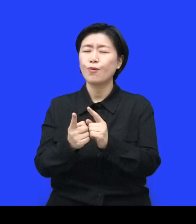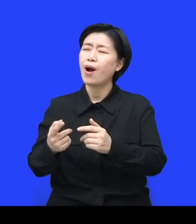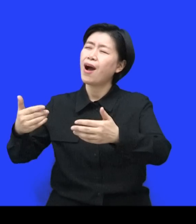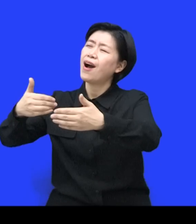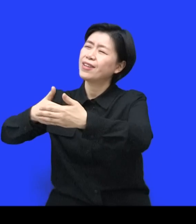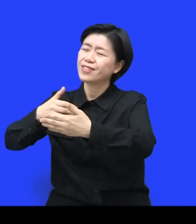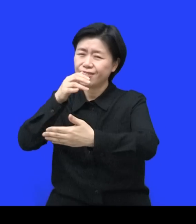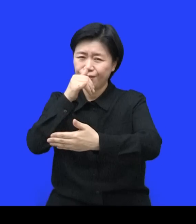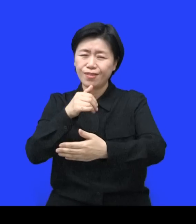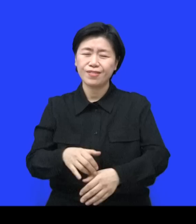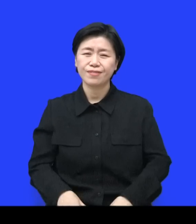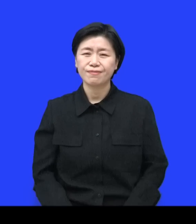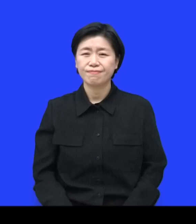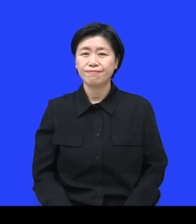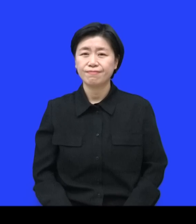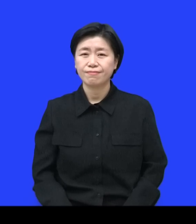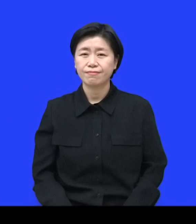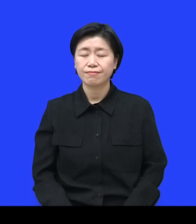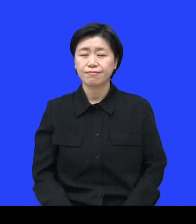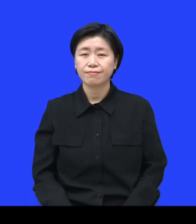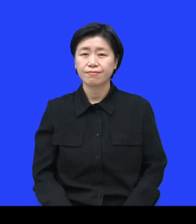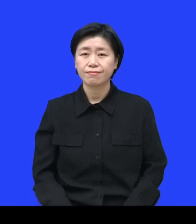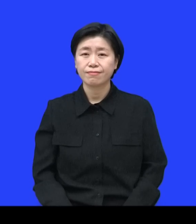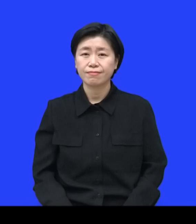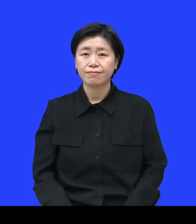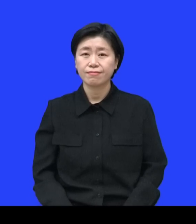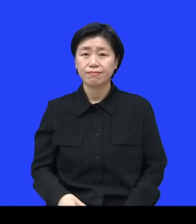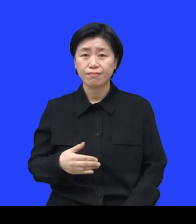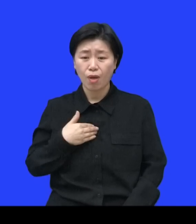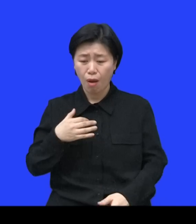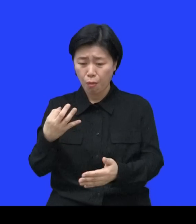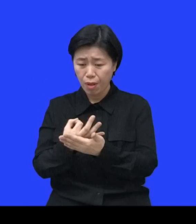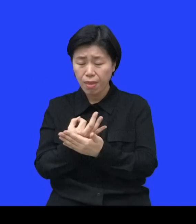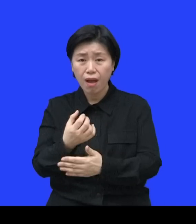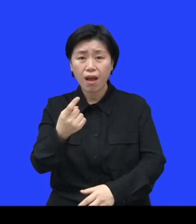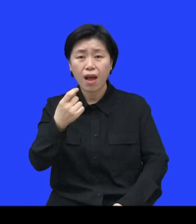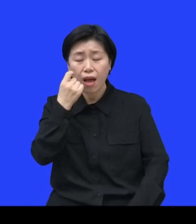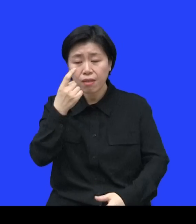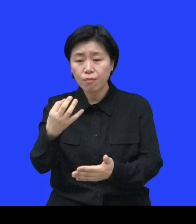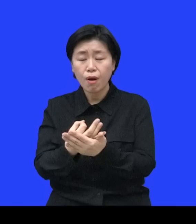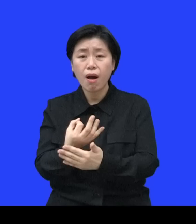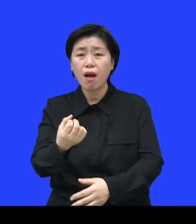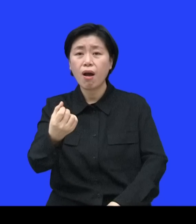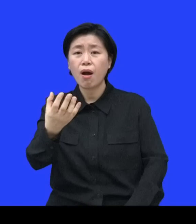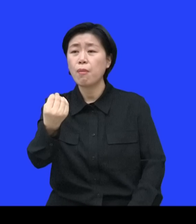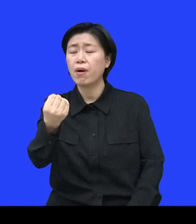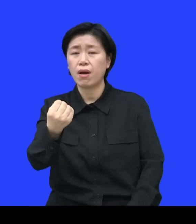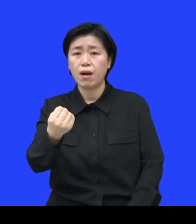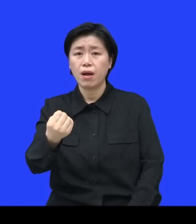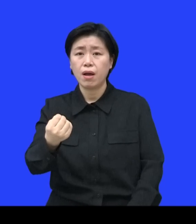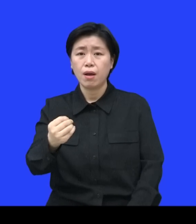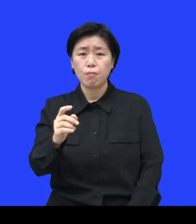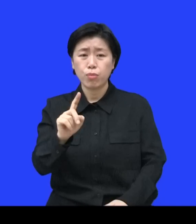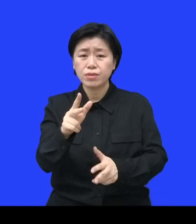안아주는데 내가 뭐 급여를 얼마를 받고 뭘 사업을 했다고,